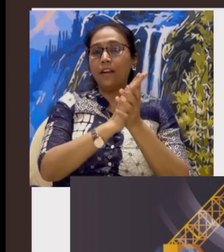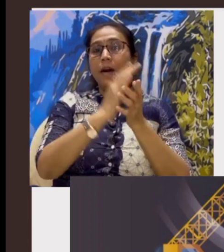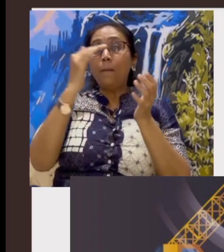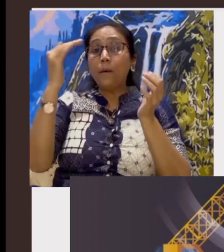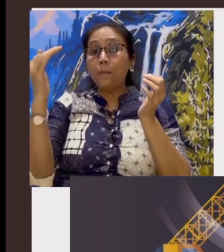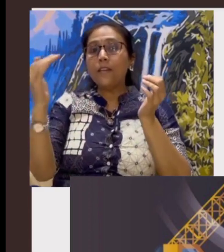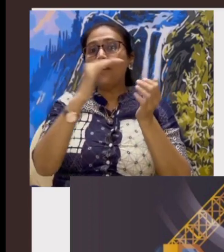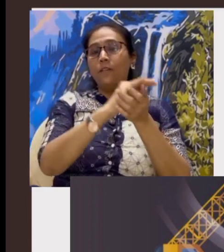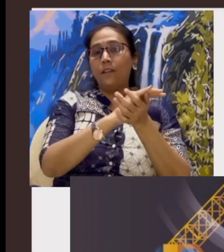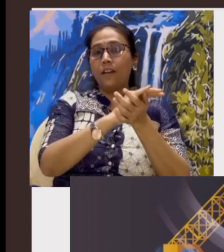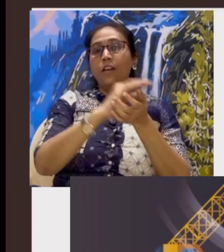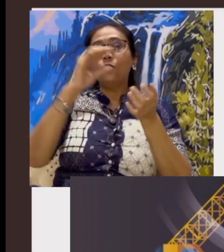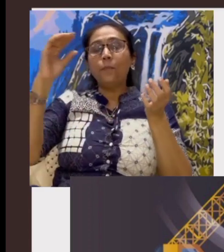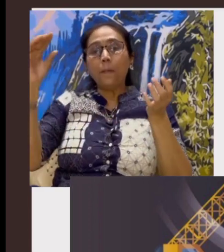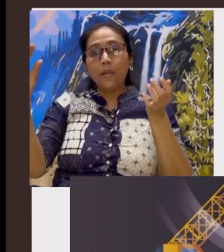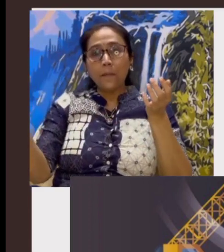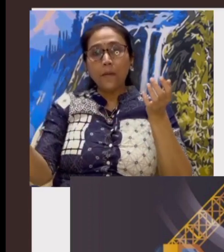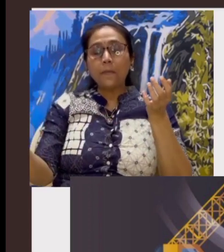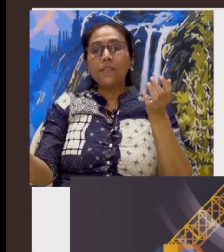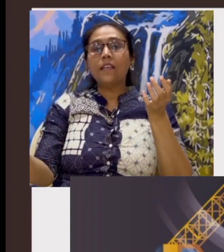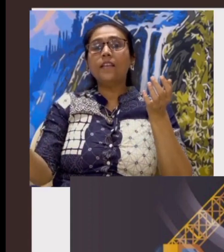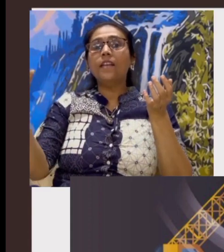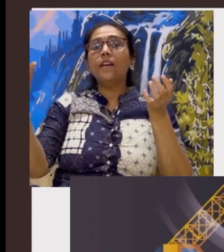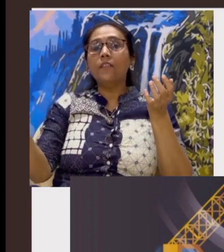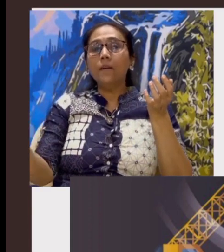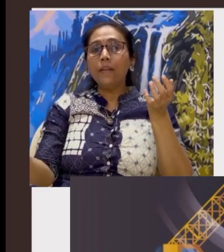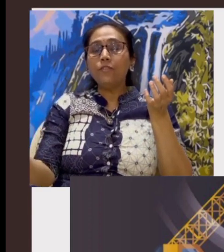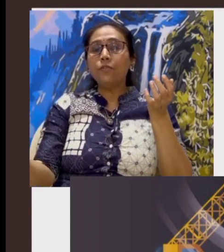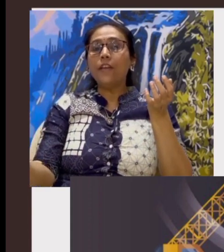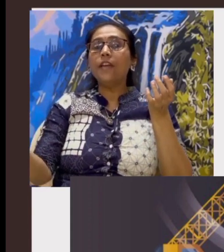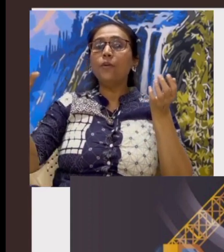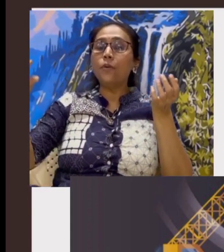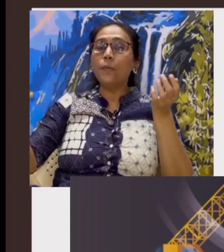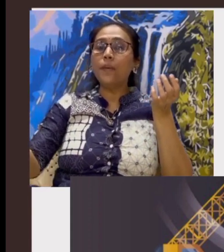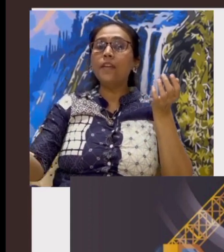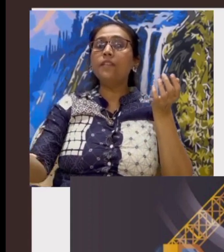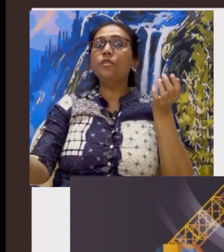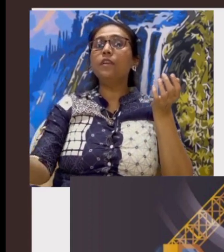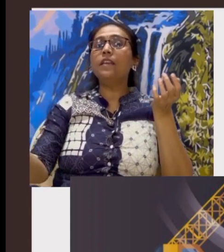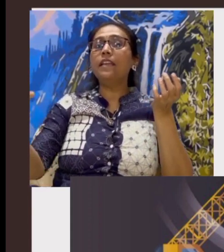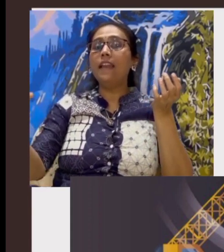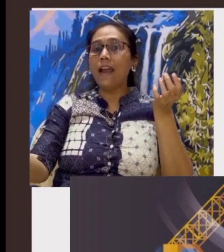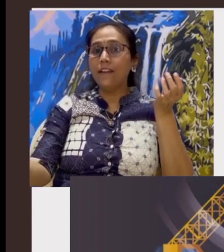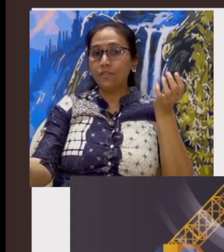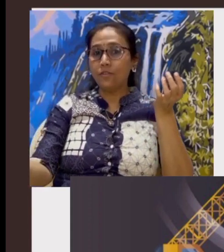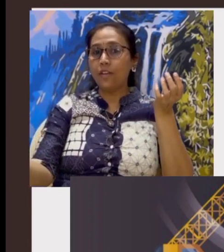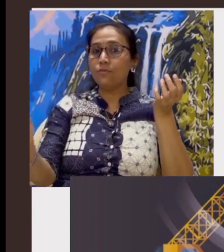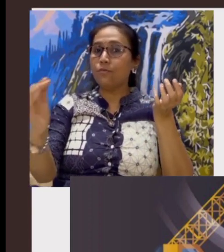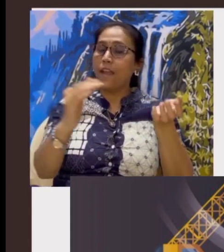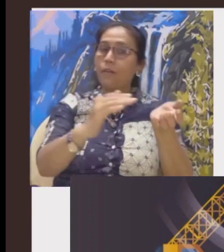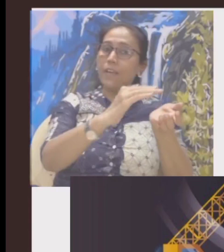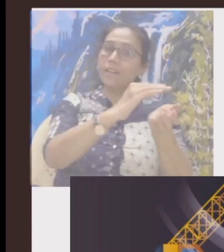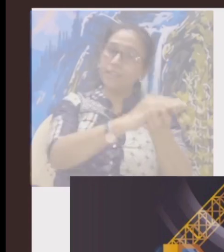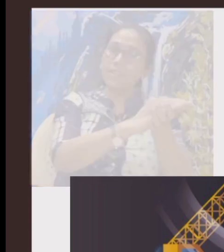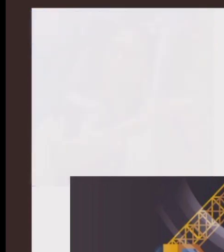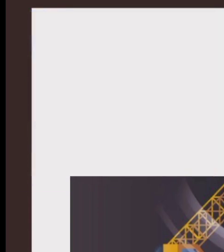का पब्लिक वेलफेयर का. सो पब्लिक पर्पस के लिए गवर्नमेंट जो है कोई भी इंडिविजुअल की लैंड जो है उसको